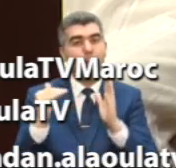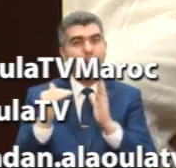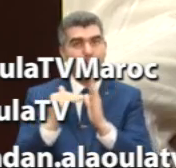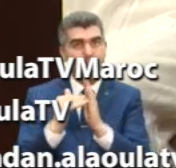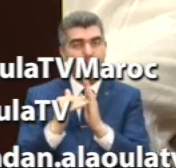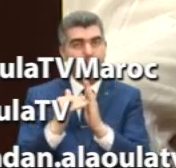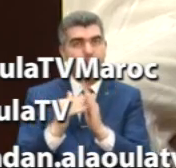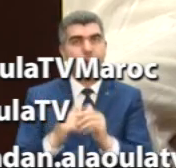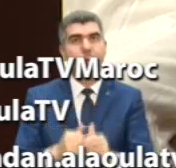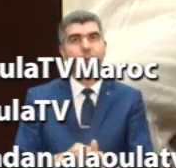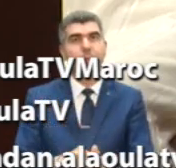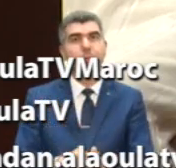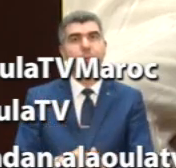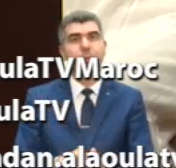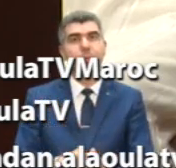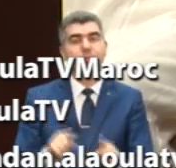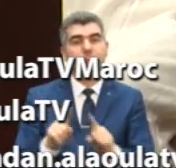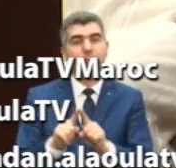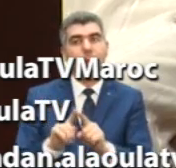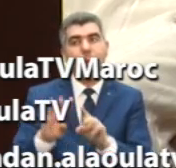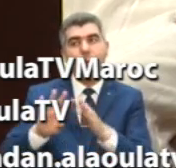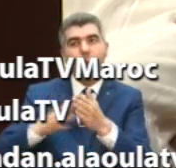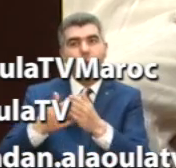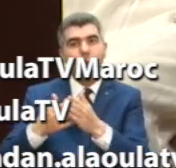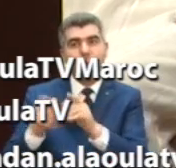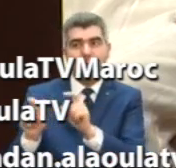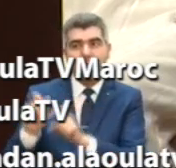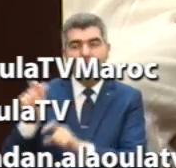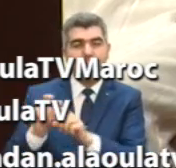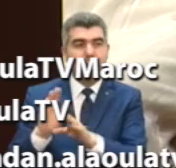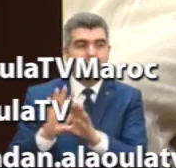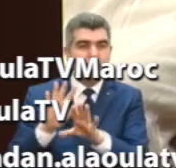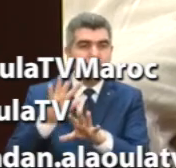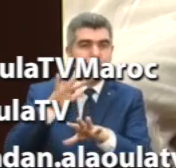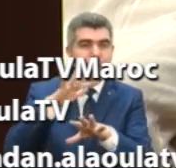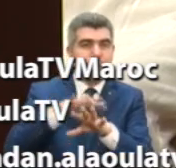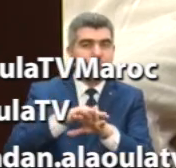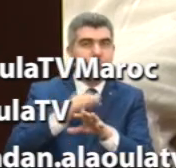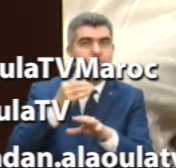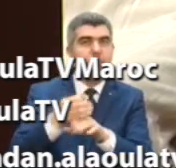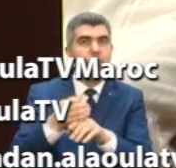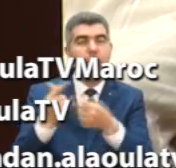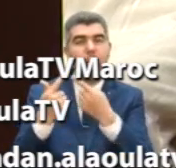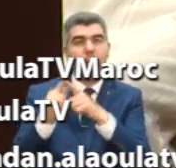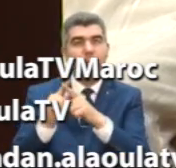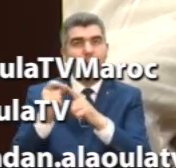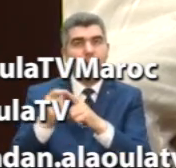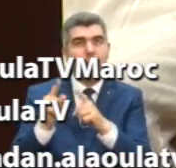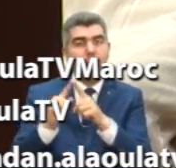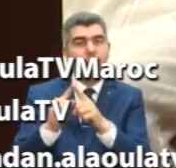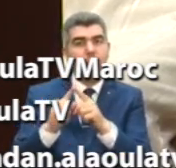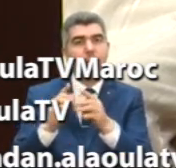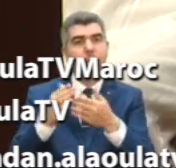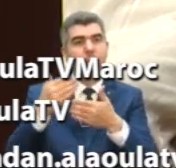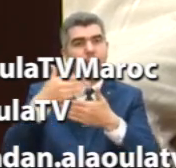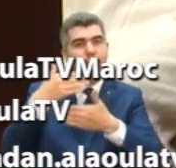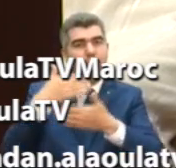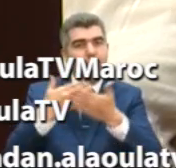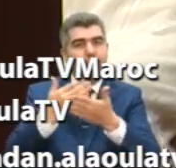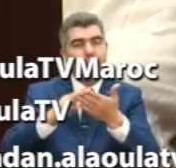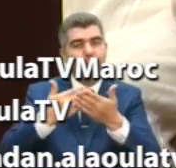ماشي نفس الإقبال، ولكن عندما الشروط تتوفر من ناحية التجهيز والنقل إلى غير